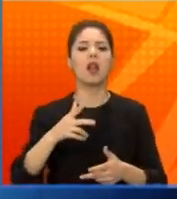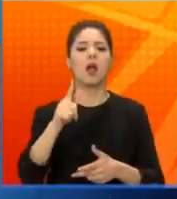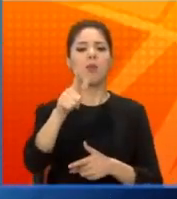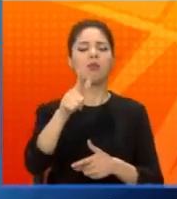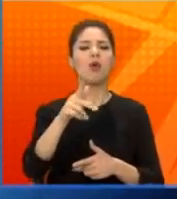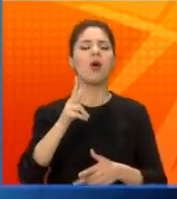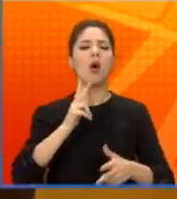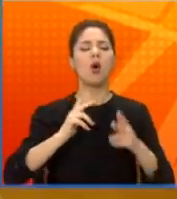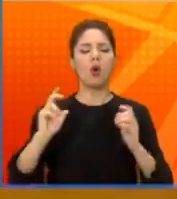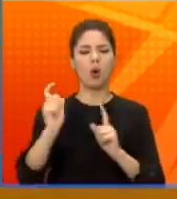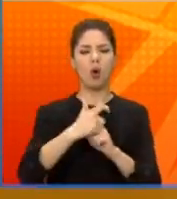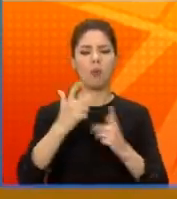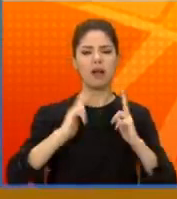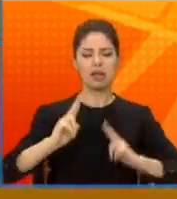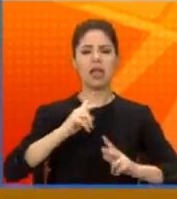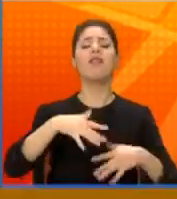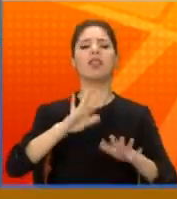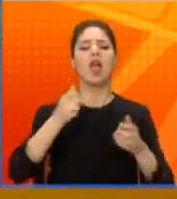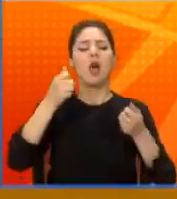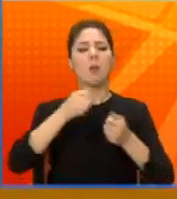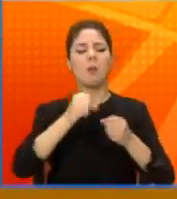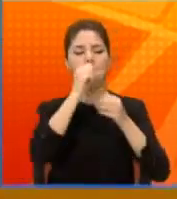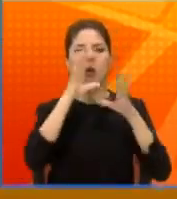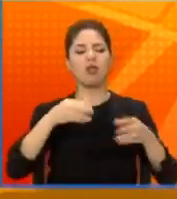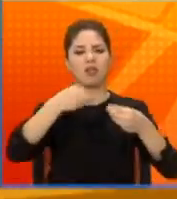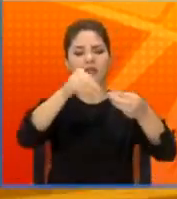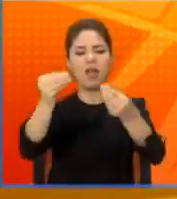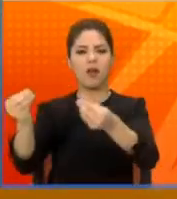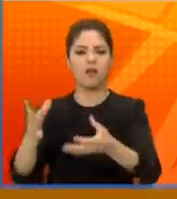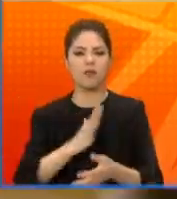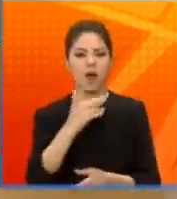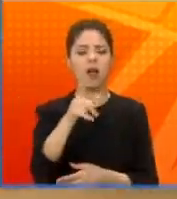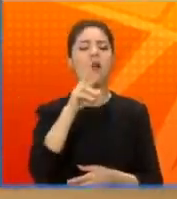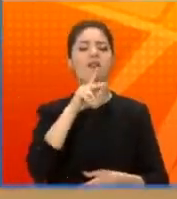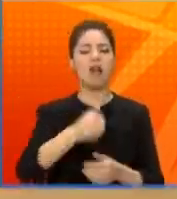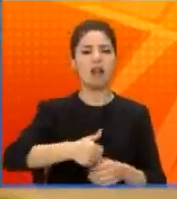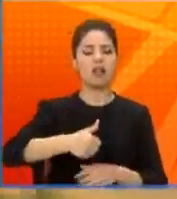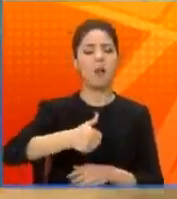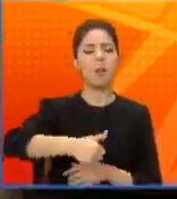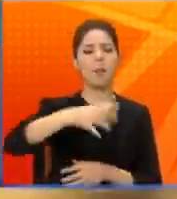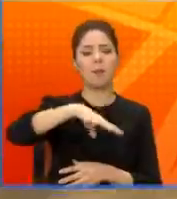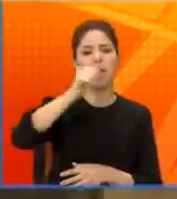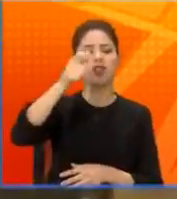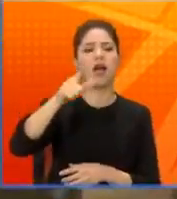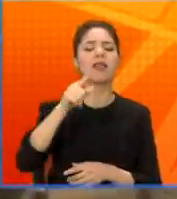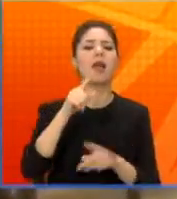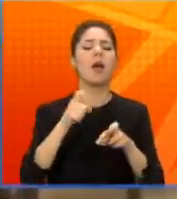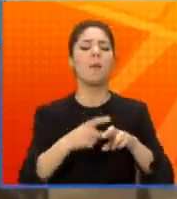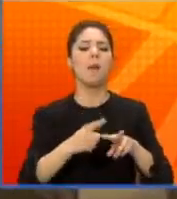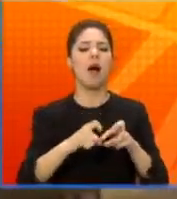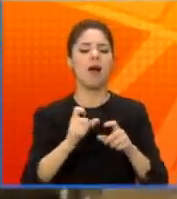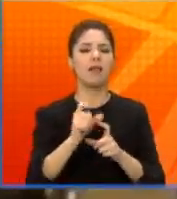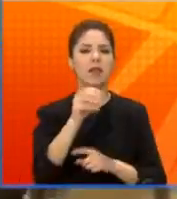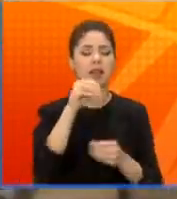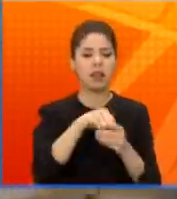çöp poşetleri dağıtılıyor. Bu görüntülerde yine Fransa'nın başkenti Paris'ten. Sokakların temizlenmesinde kullanılan sularda